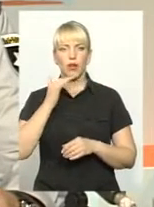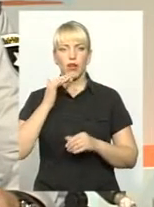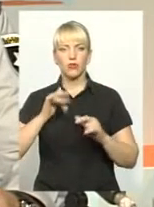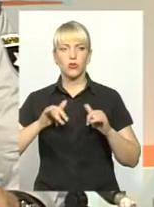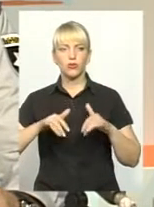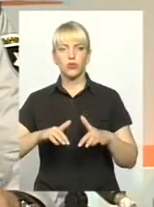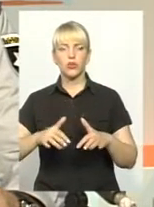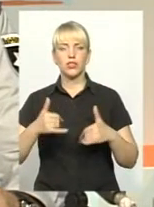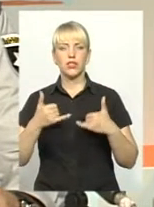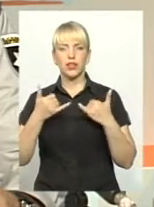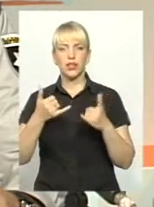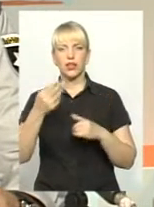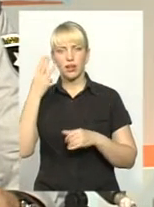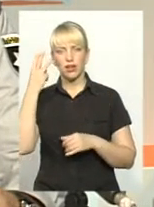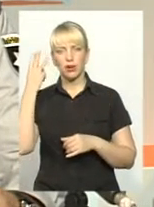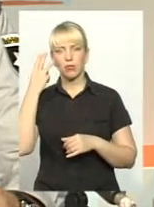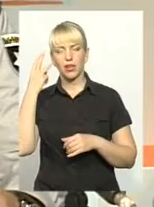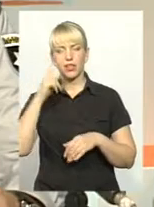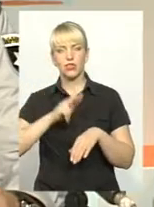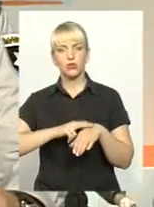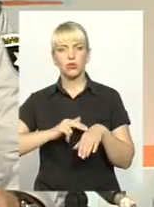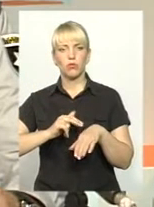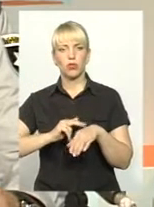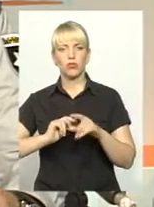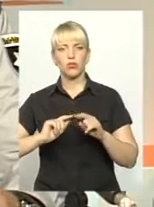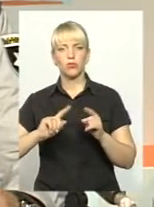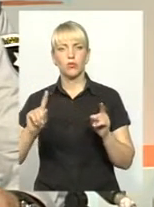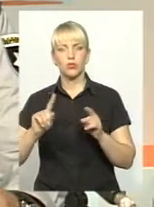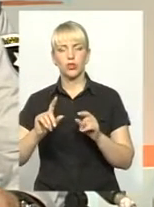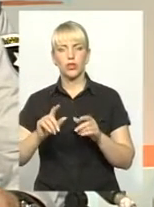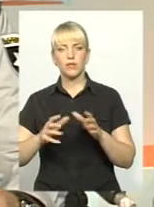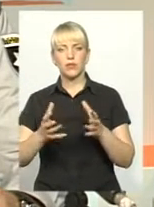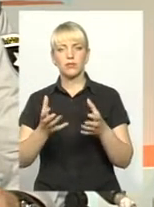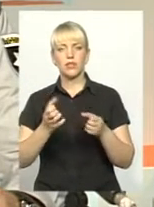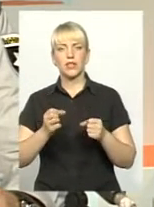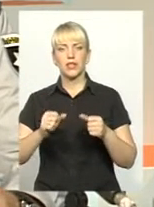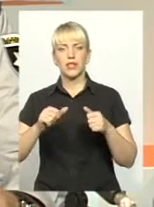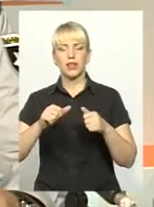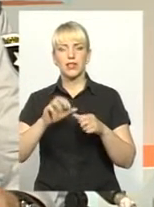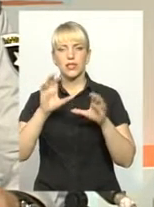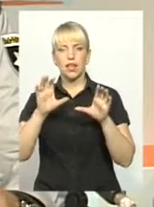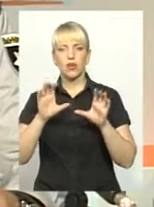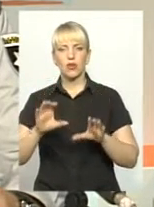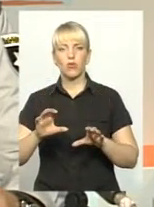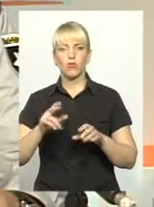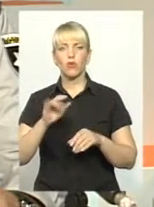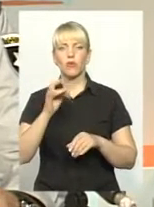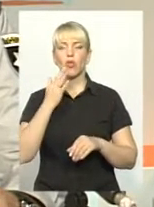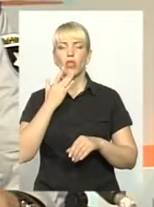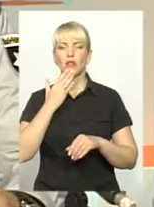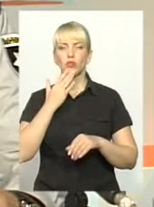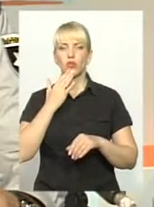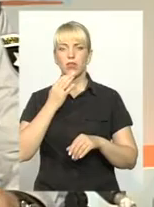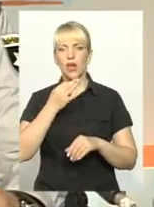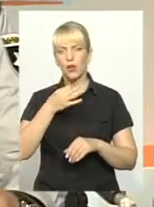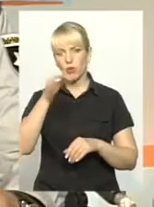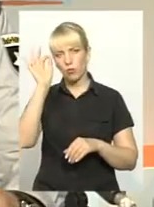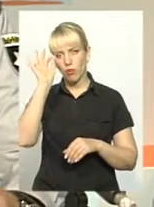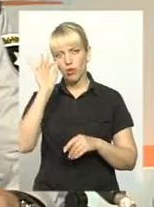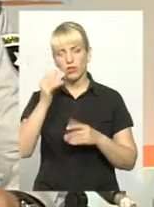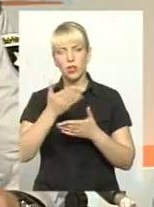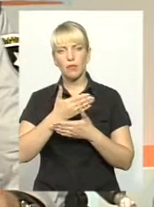поліції Хмельниччини. Чому? Тому що з прийняттям закону про національну поліцію 7 листопада ми одна із